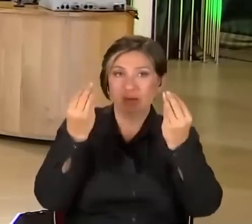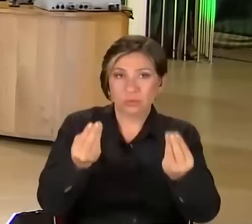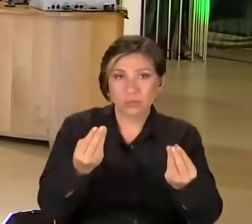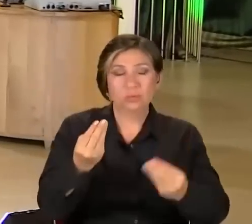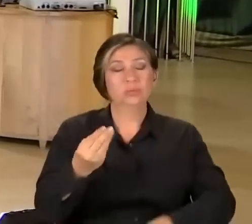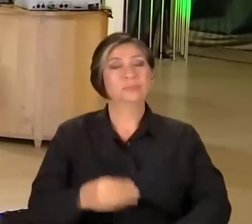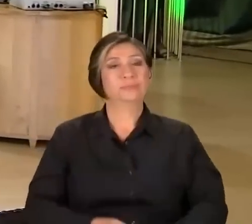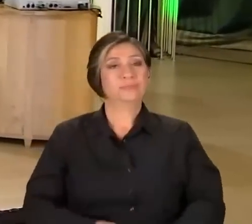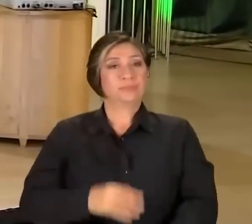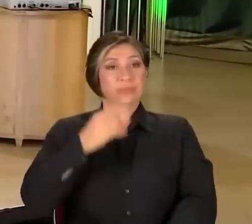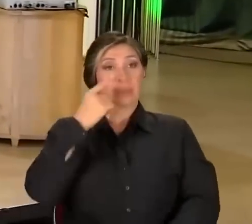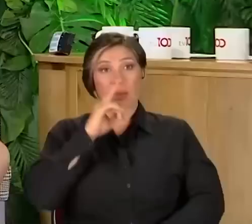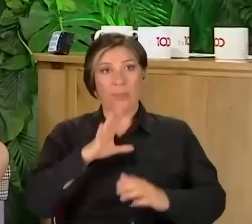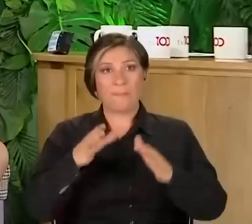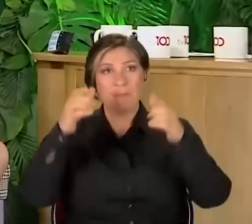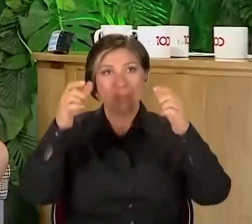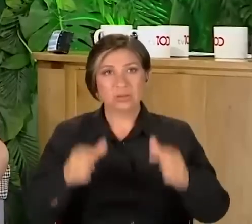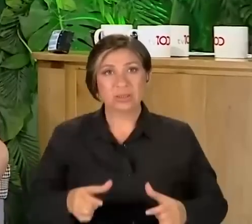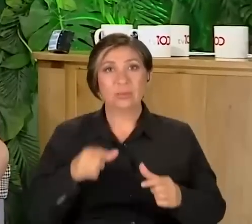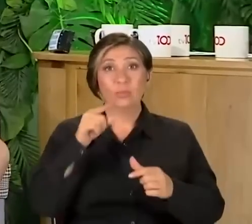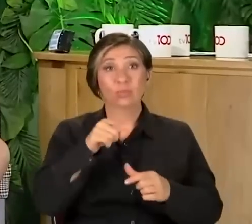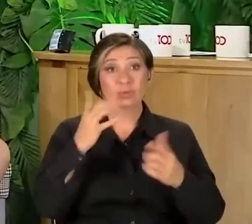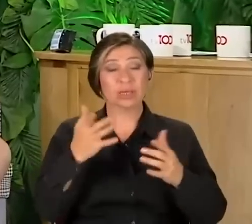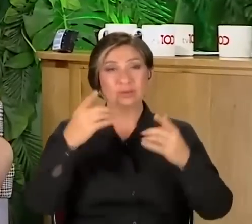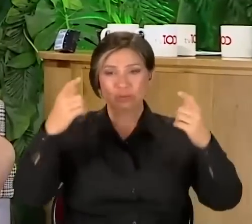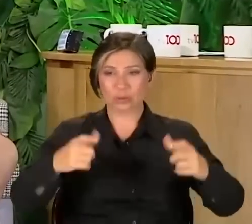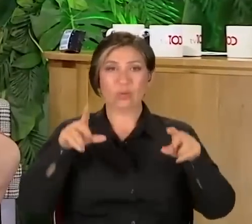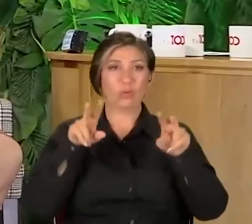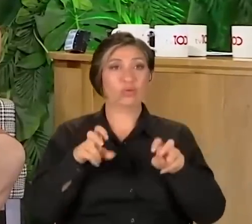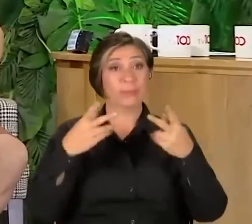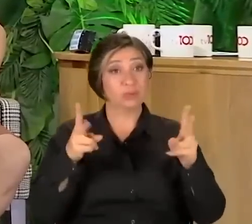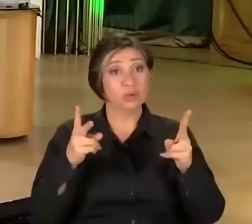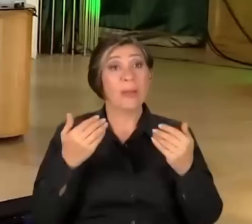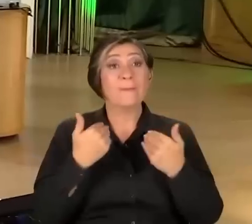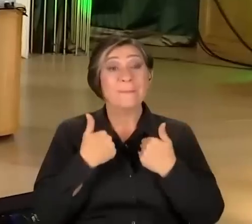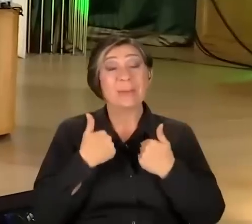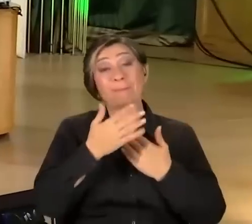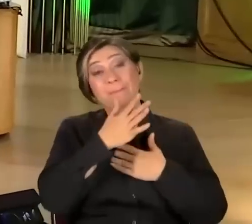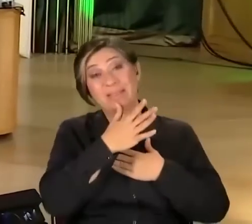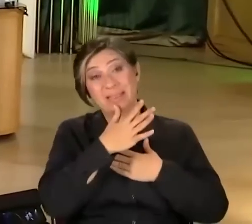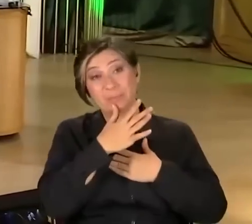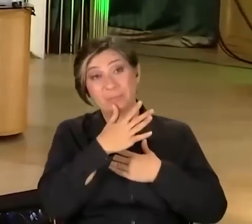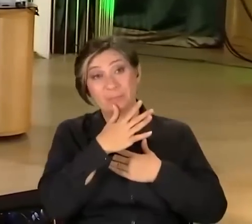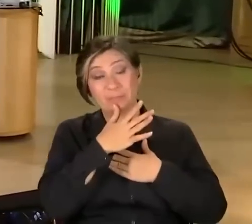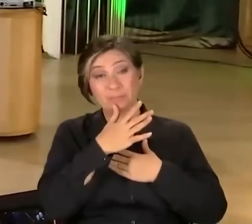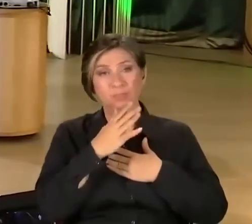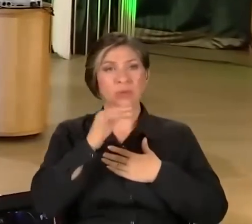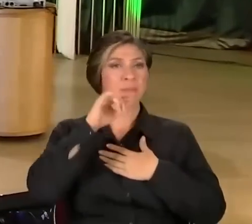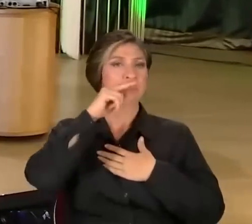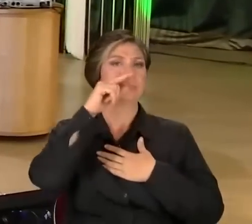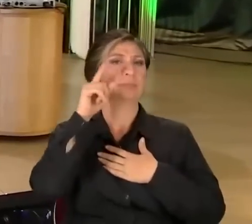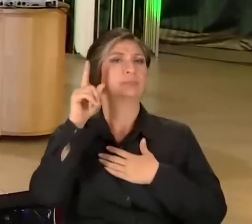yansıtıyorsun Ve inanılmaz bacaklarına burada stüdyoda oturabiliyorsun benim Benim bildiğim Yani benim bildiğim